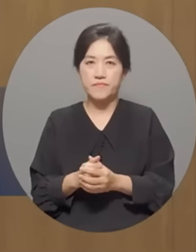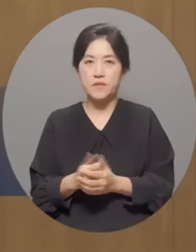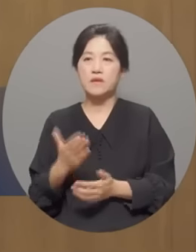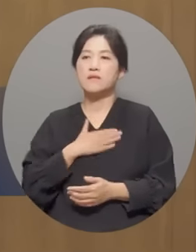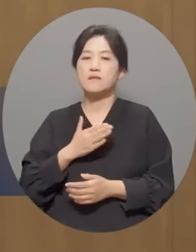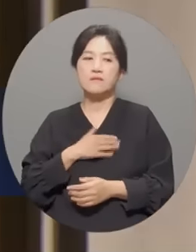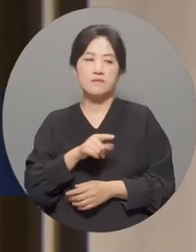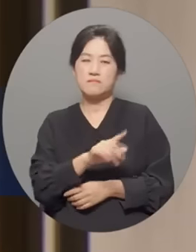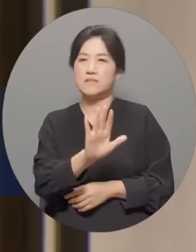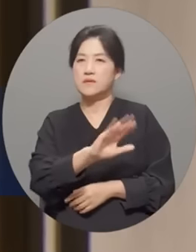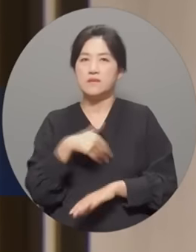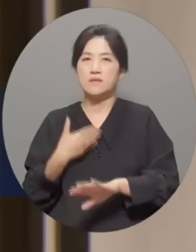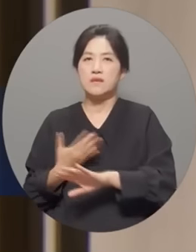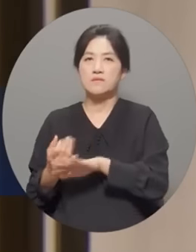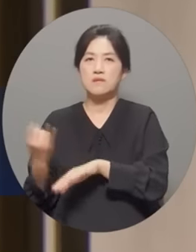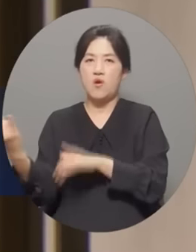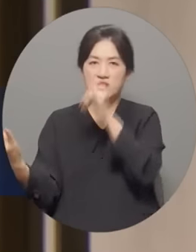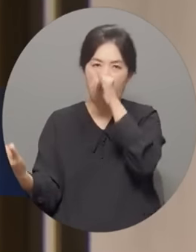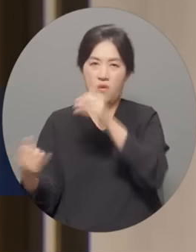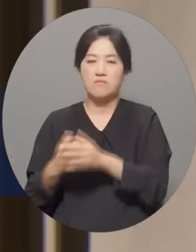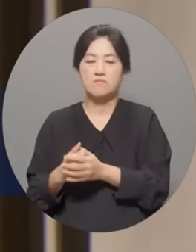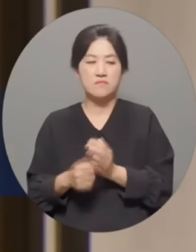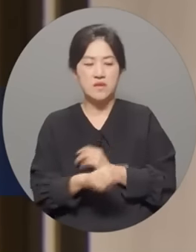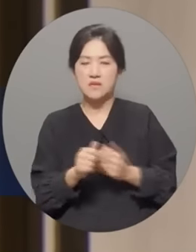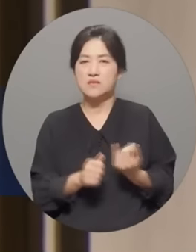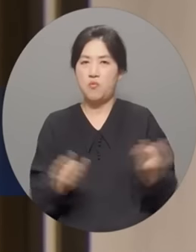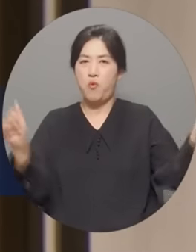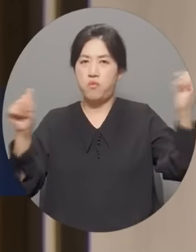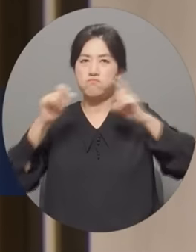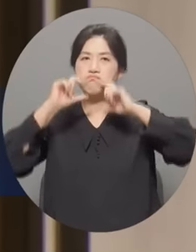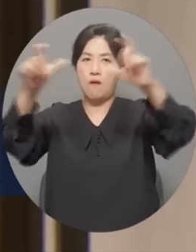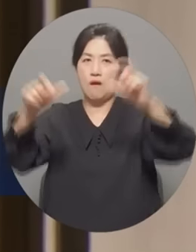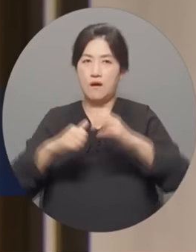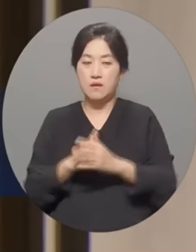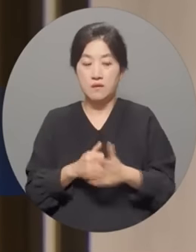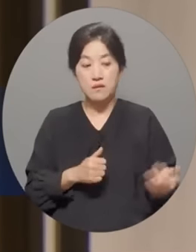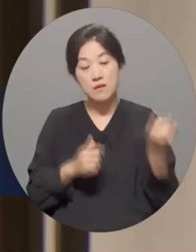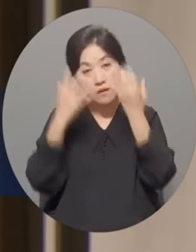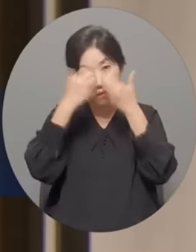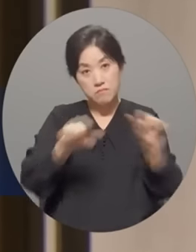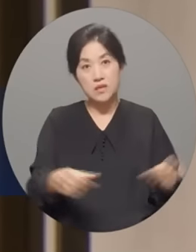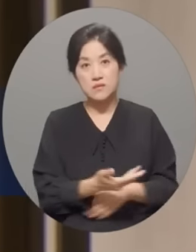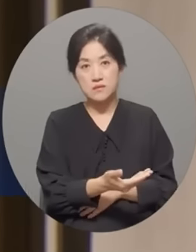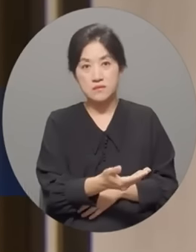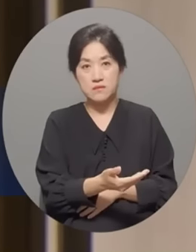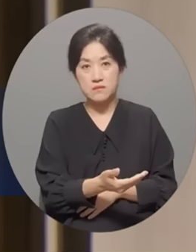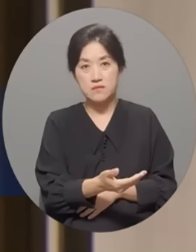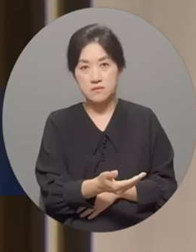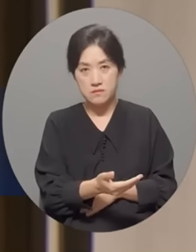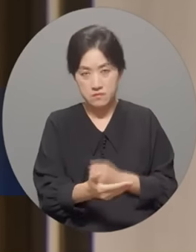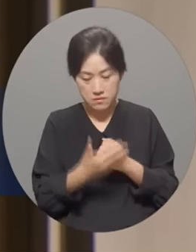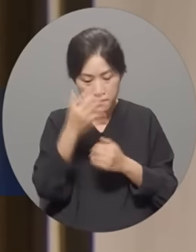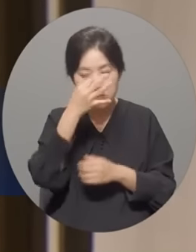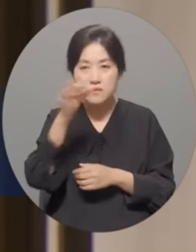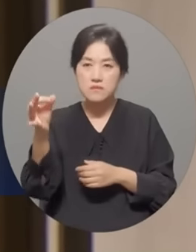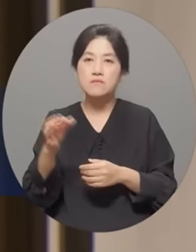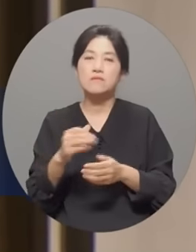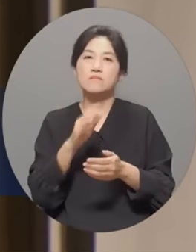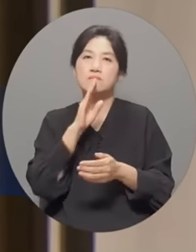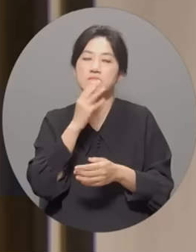나 뭐 다른 사람이 있다 뭐 이혼할거다 공표해서 망신을 주신 거잖아요 그런 점이 인정된